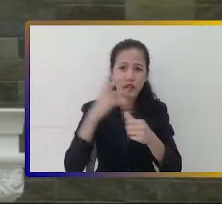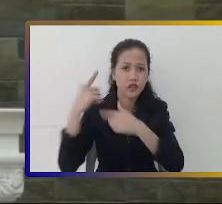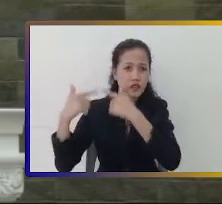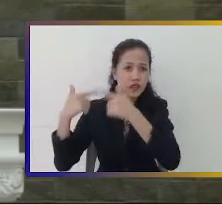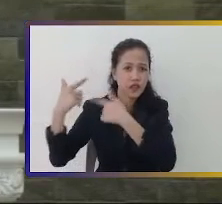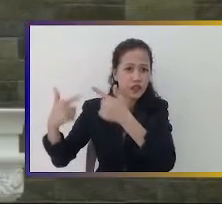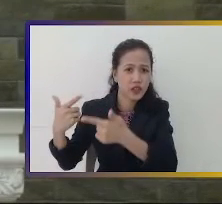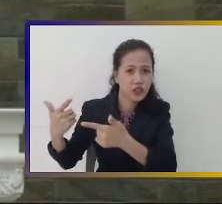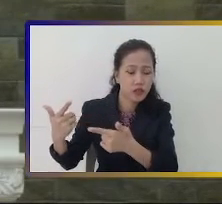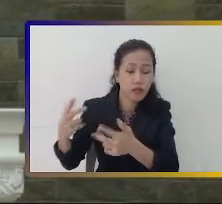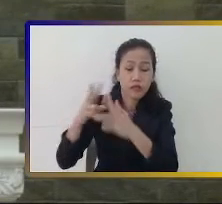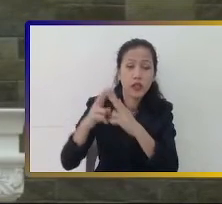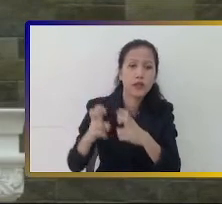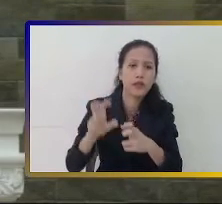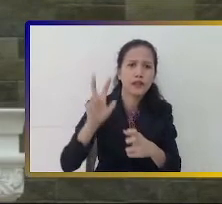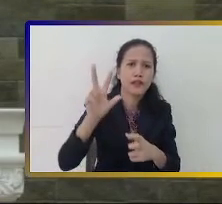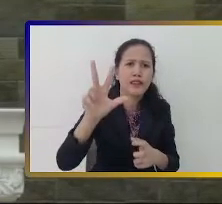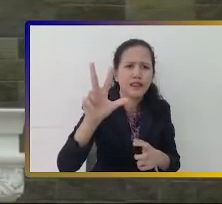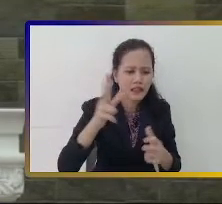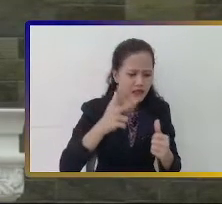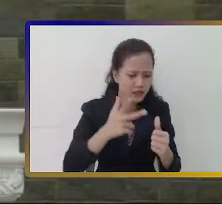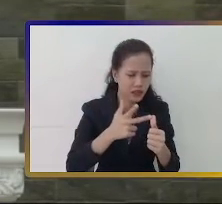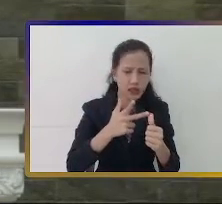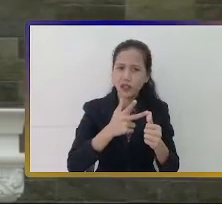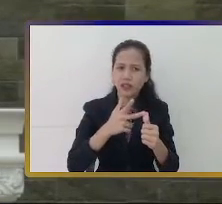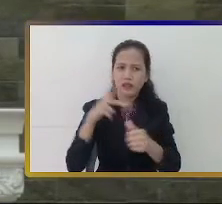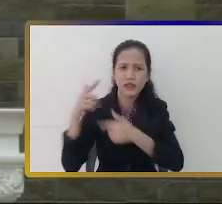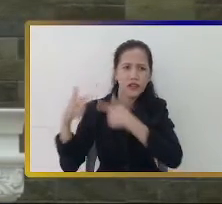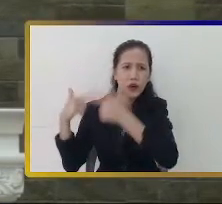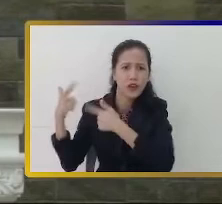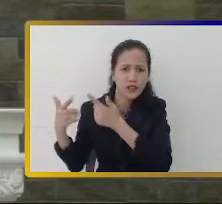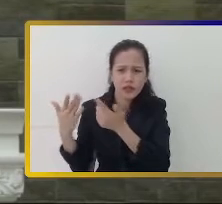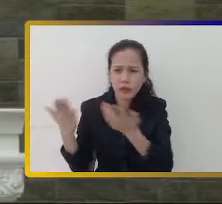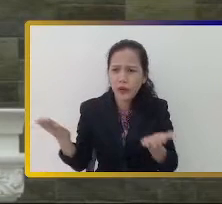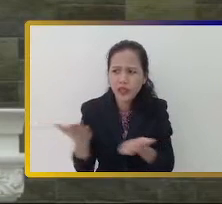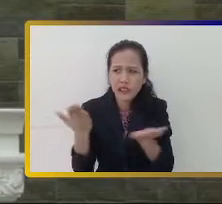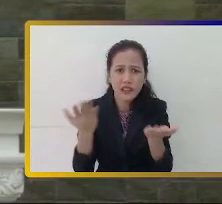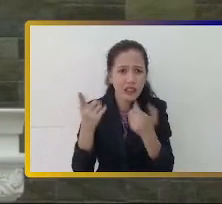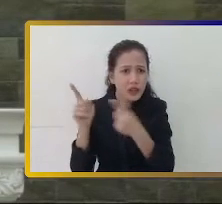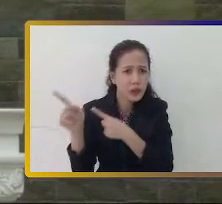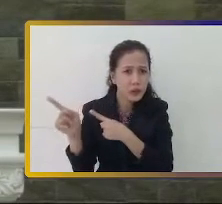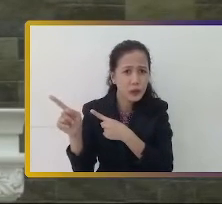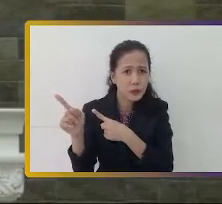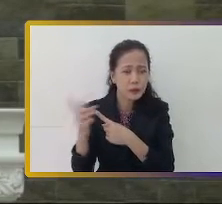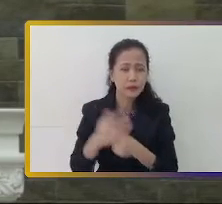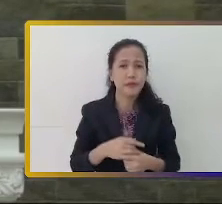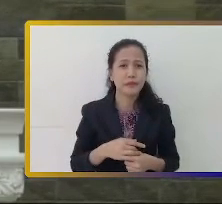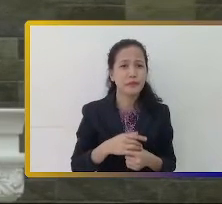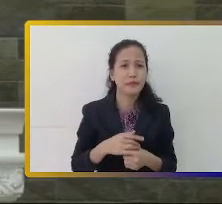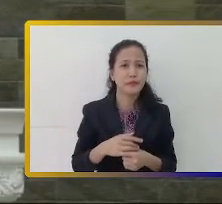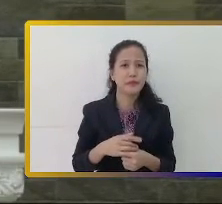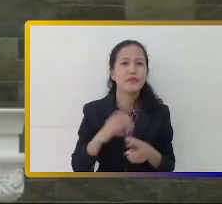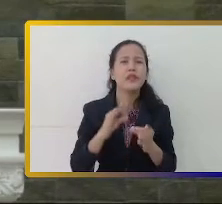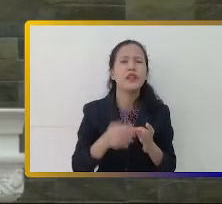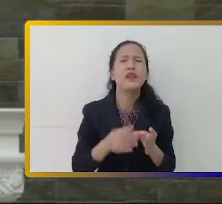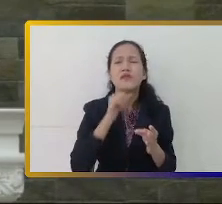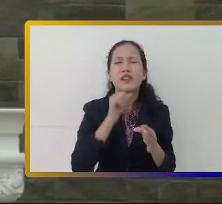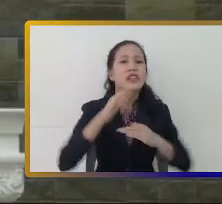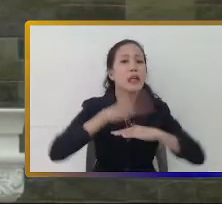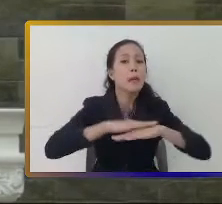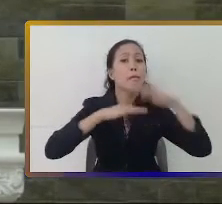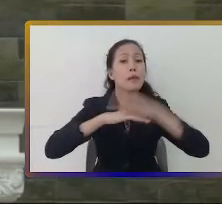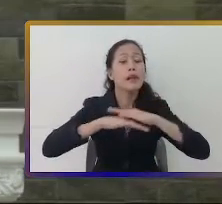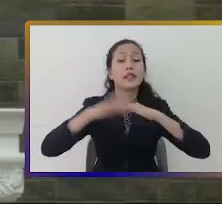Saan po sila mapupunta po ngayon? Well, if they are not to be built by the Word of